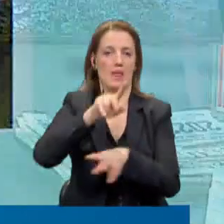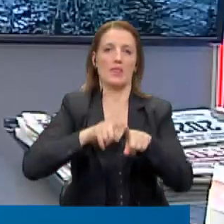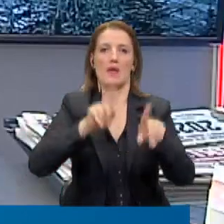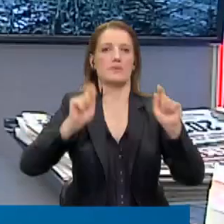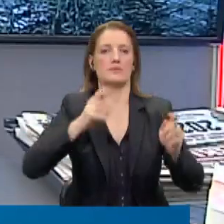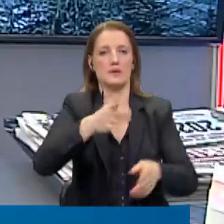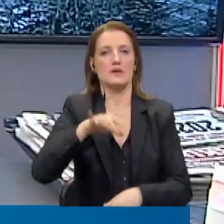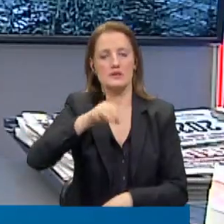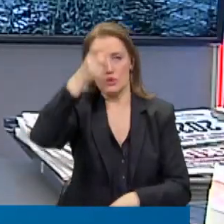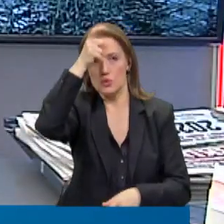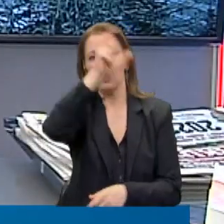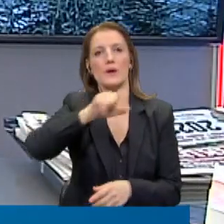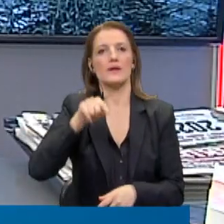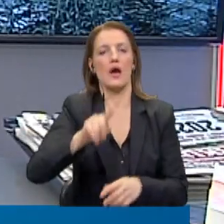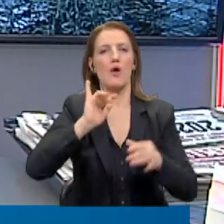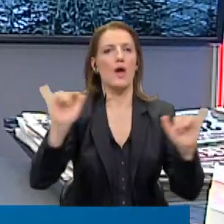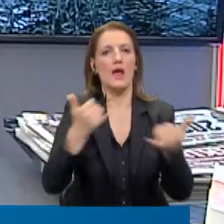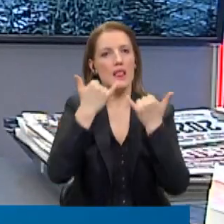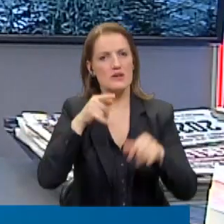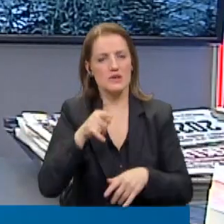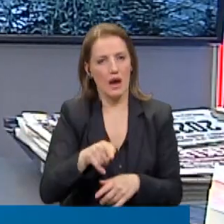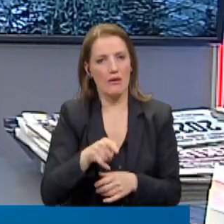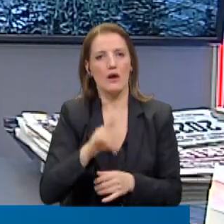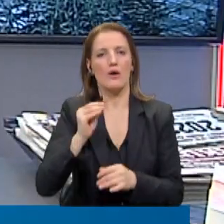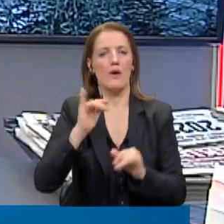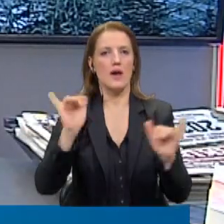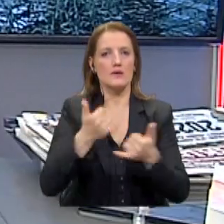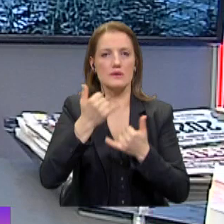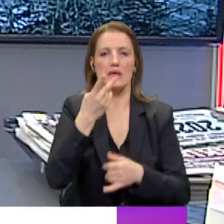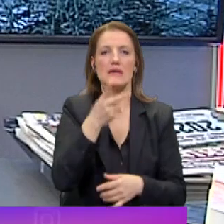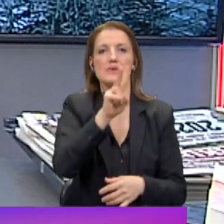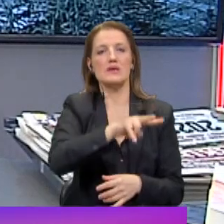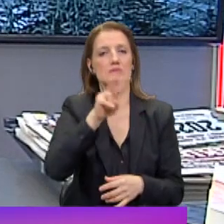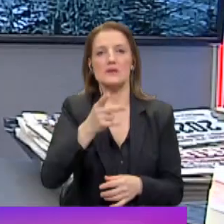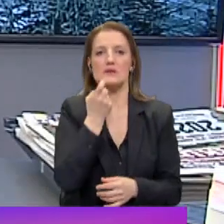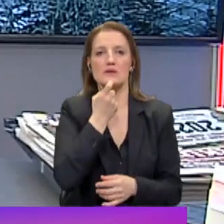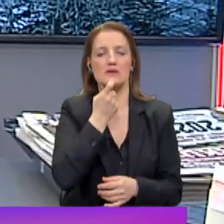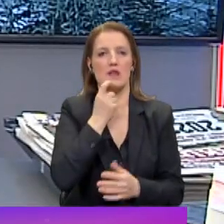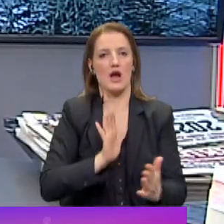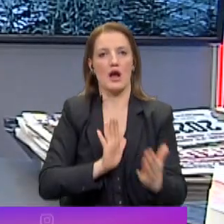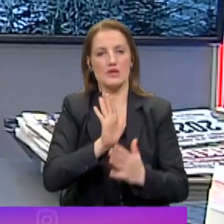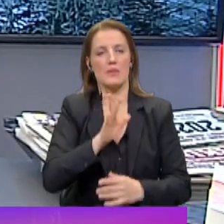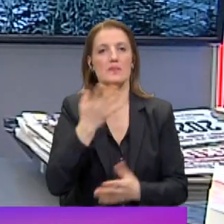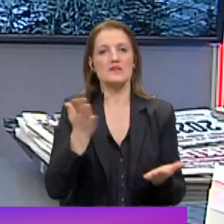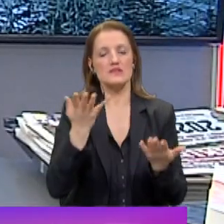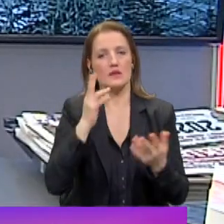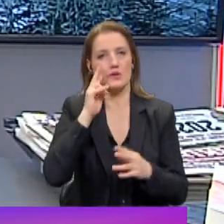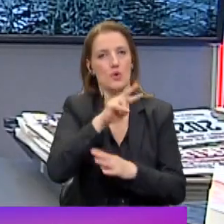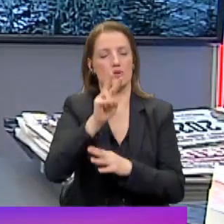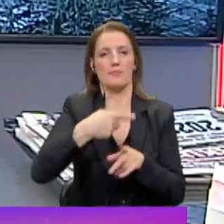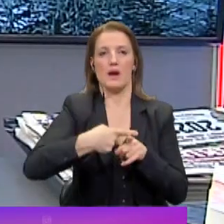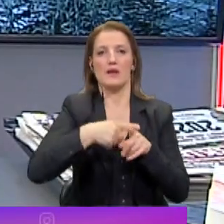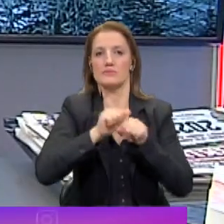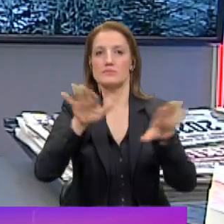Şimdi memleketimizde o kutlamalar, o coşkulu 2022 yılı karşılaması nasıldı? Bunun görüntüsünü